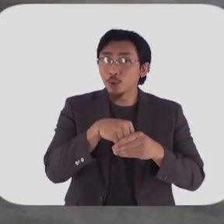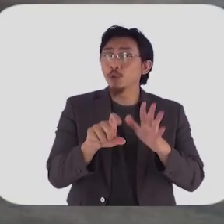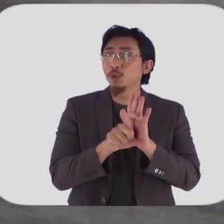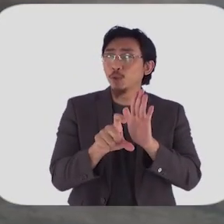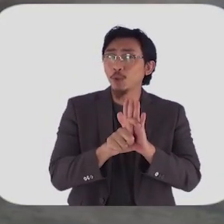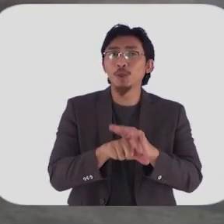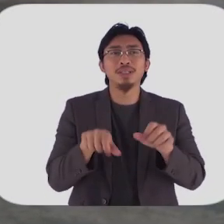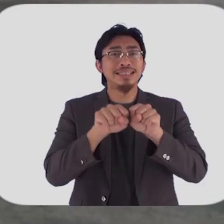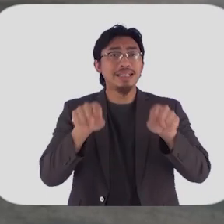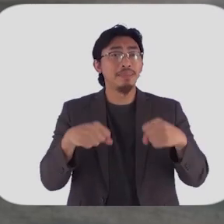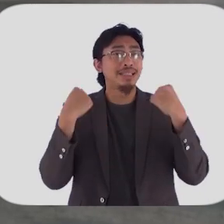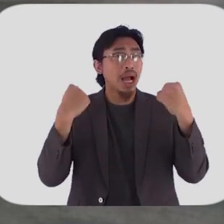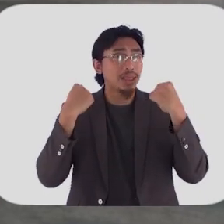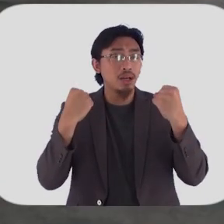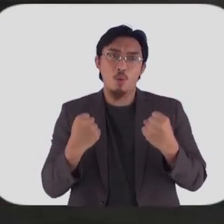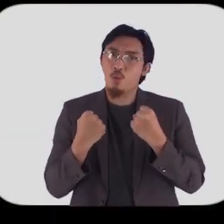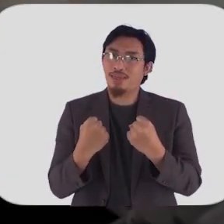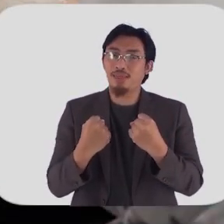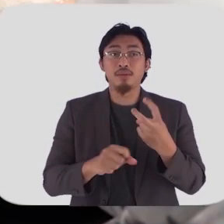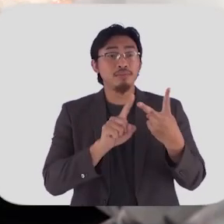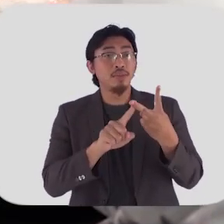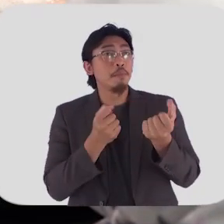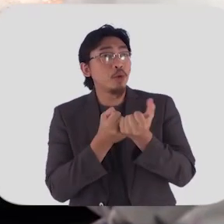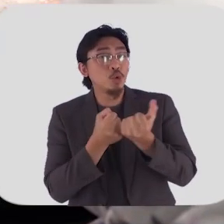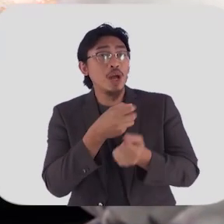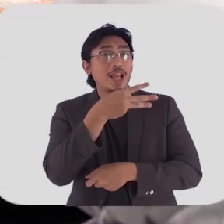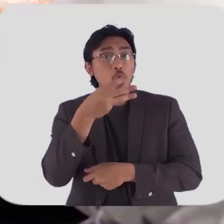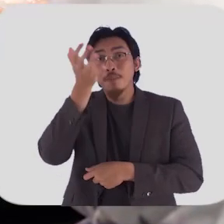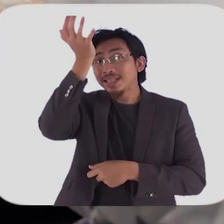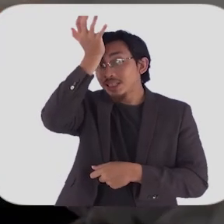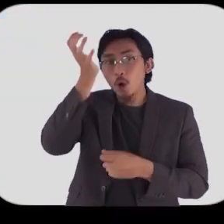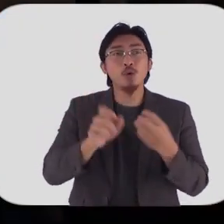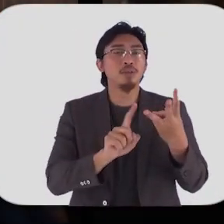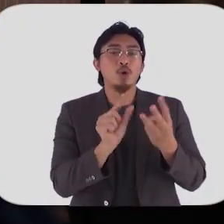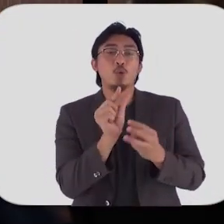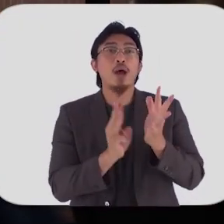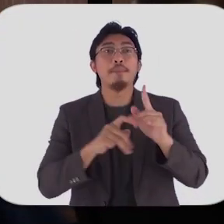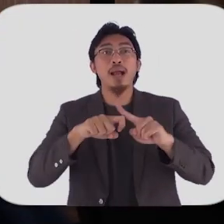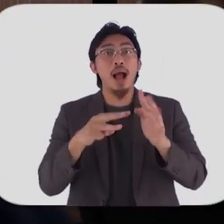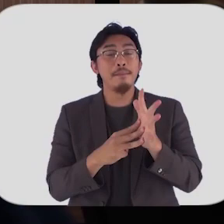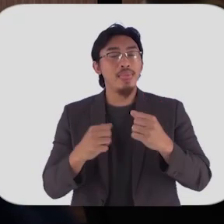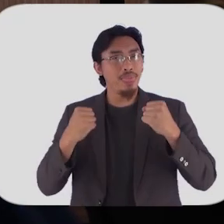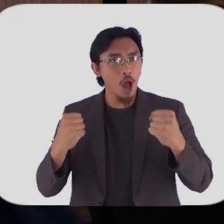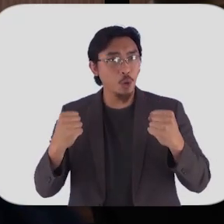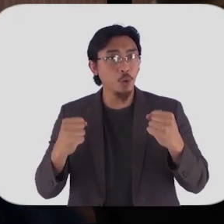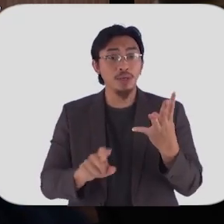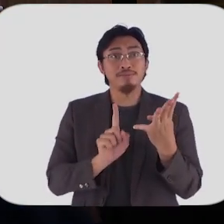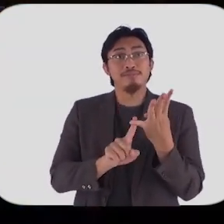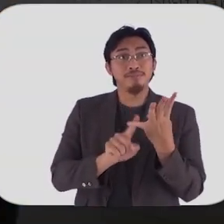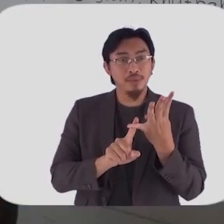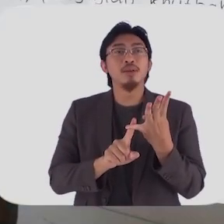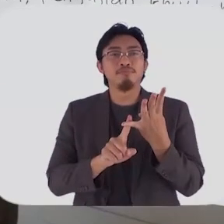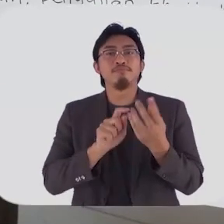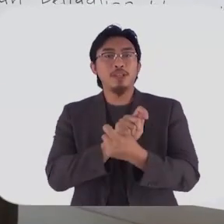diantaranya bertujuan penguatan sistem kesehatan, mendukung pemulihan ekonomi hijau, peningkatan ketangguhan UMKM dalam menghadapi